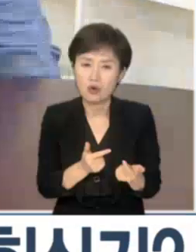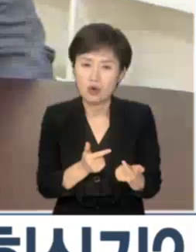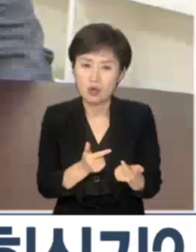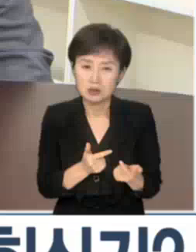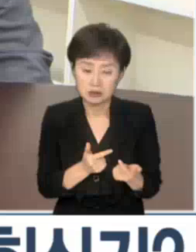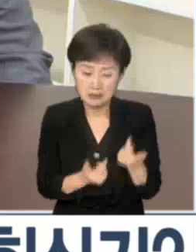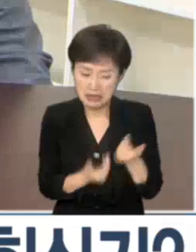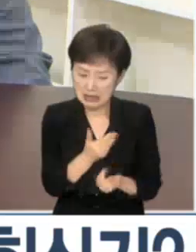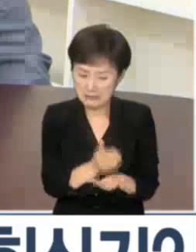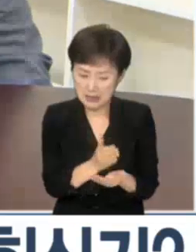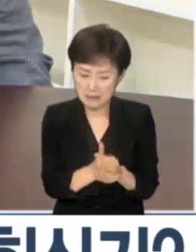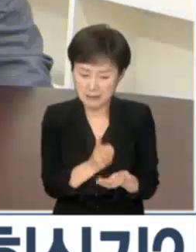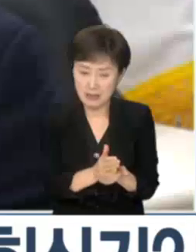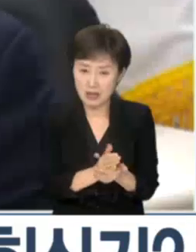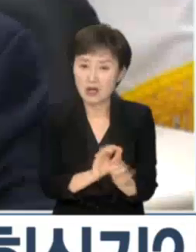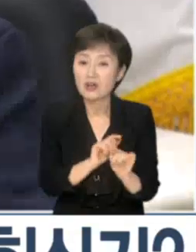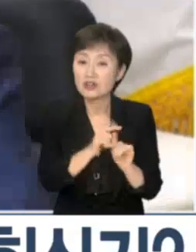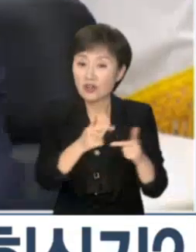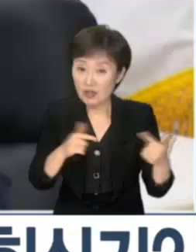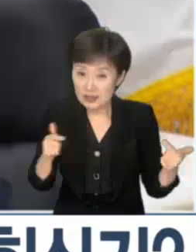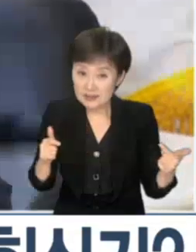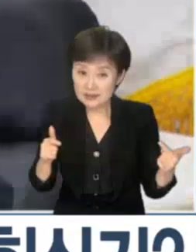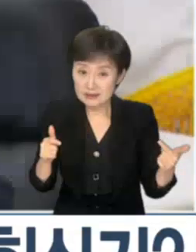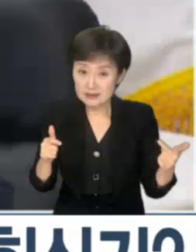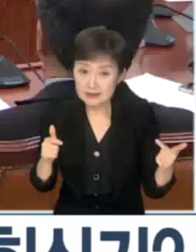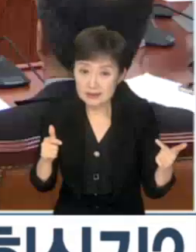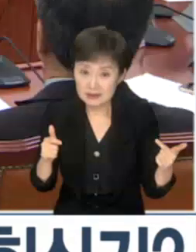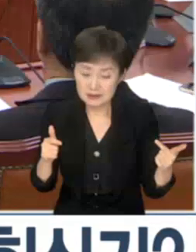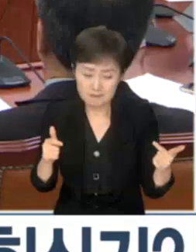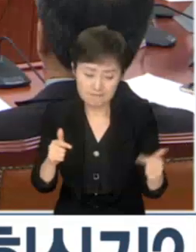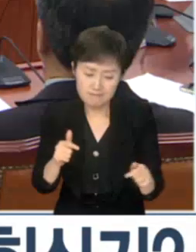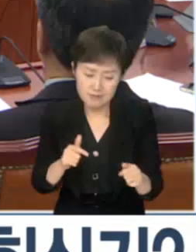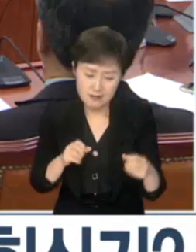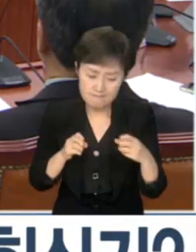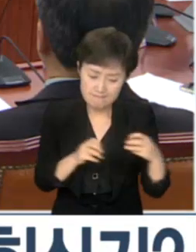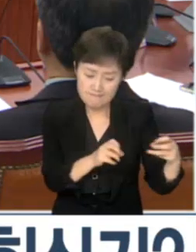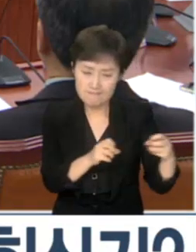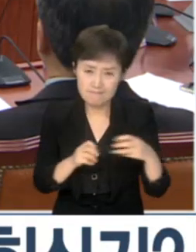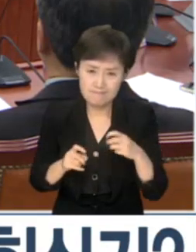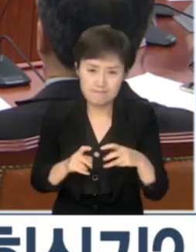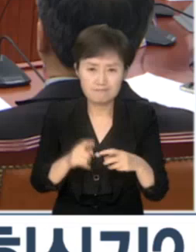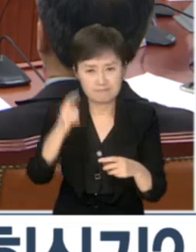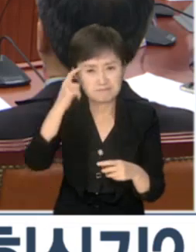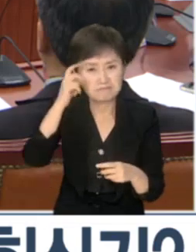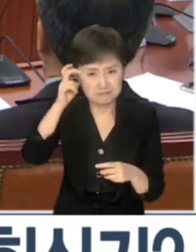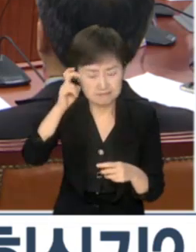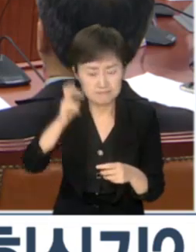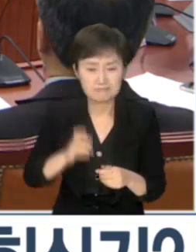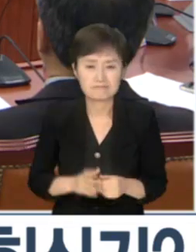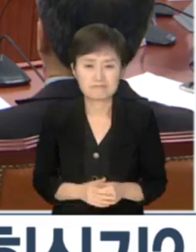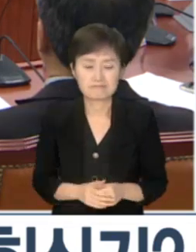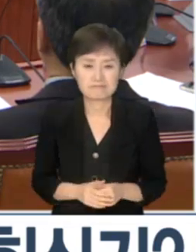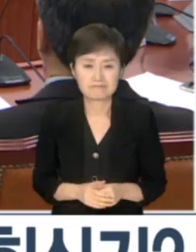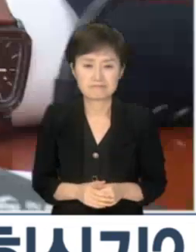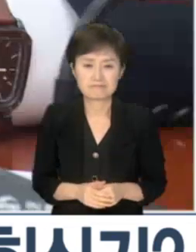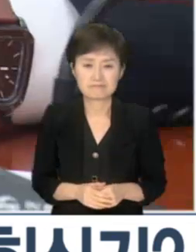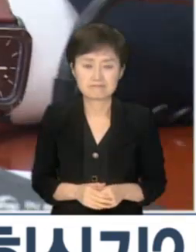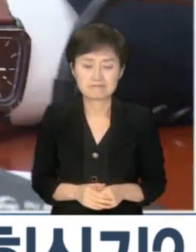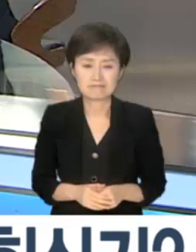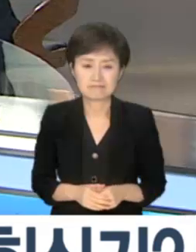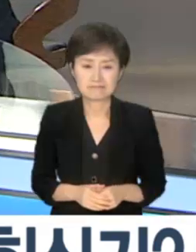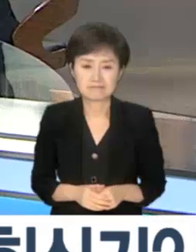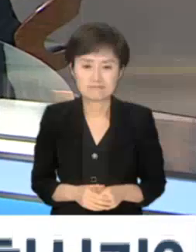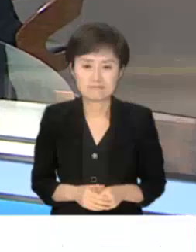연착륙 할 수 있는 그런 여러 가지 상황들을 당에서 만들어줄 그런 자리가 아니겠나 저는 그렇게 봅니다. 연착륙이라고